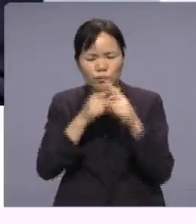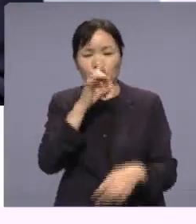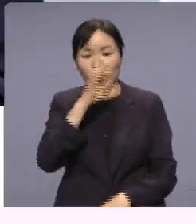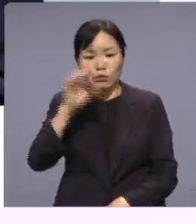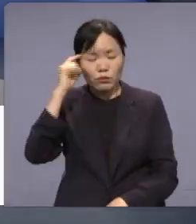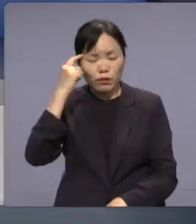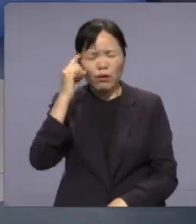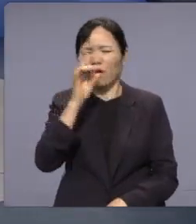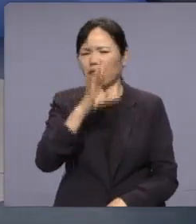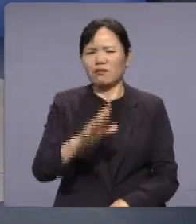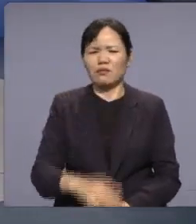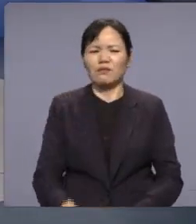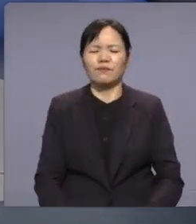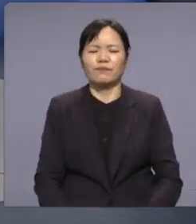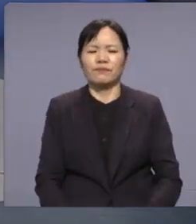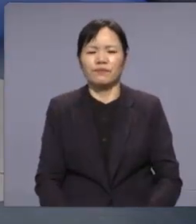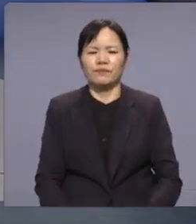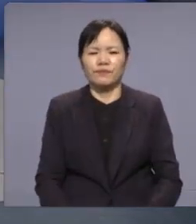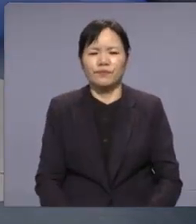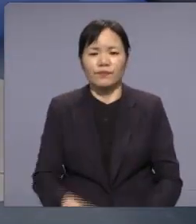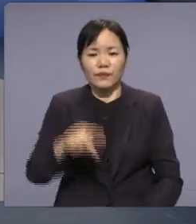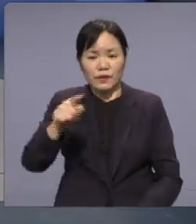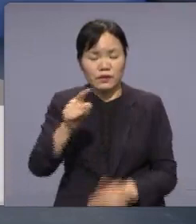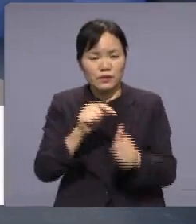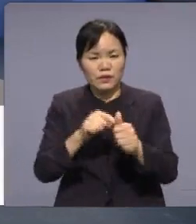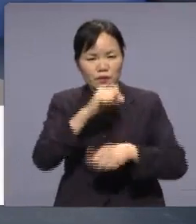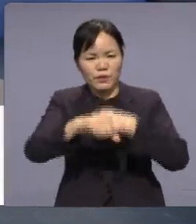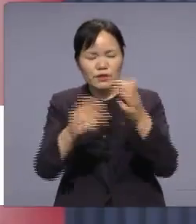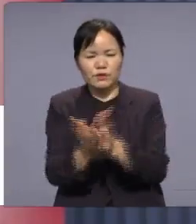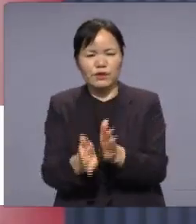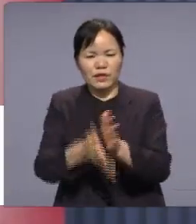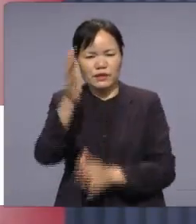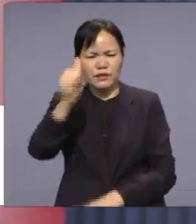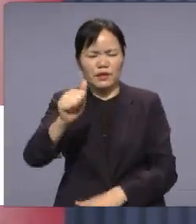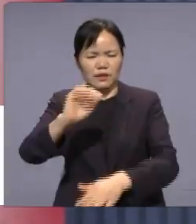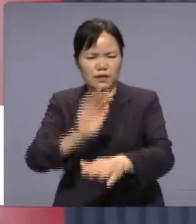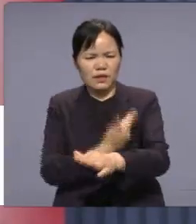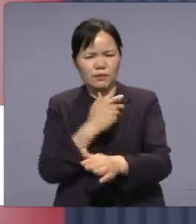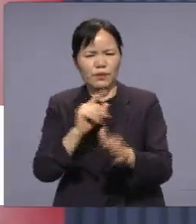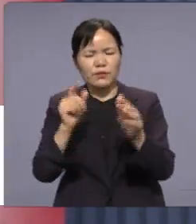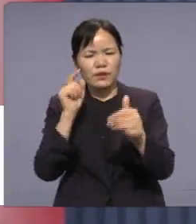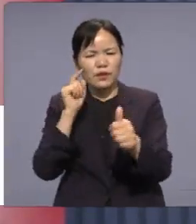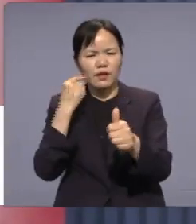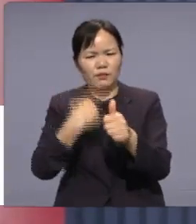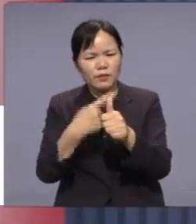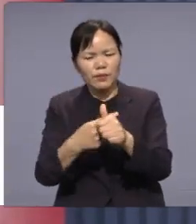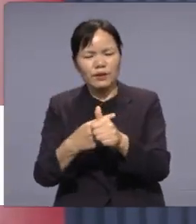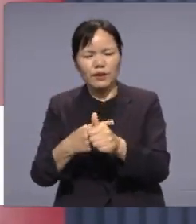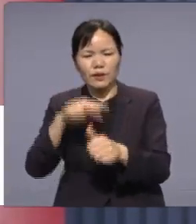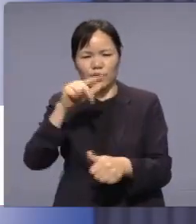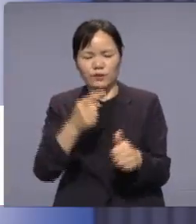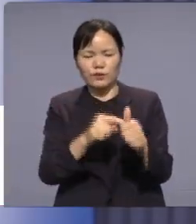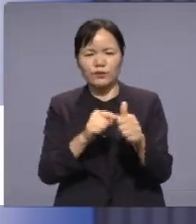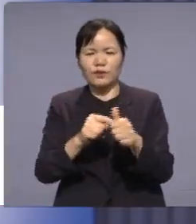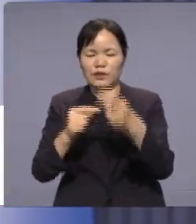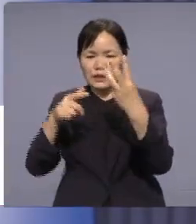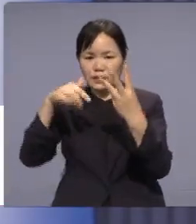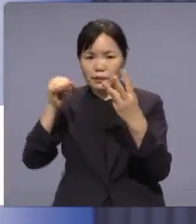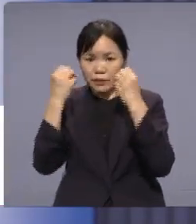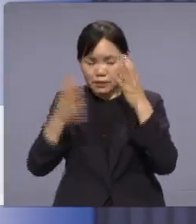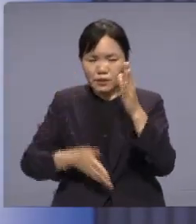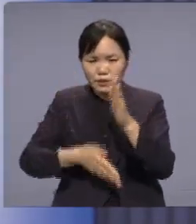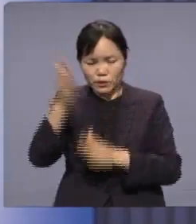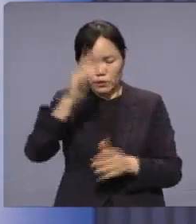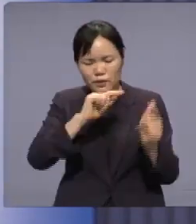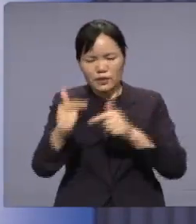생각하면 안 되죠. 서 후보는 앞선 민주당 시장들의 과오를 꺼내 공격했고 조 후보는 3기 신도시와 교통망 확보 등